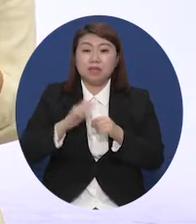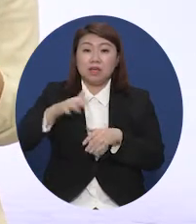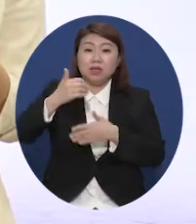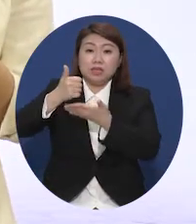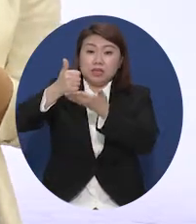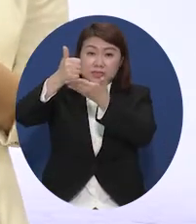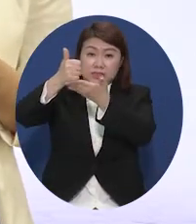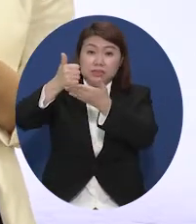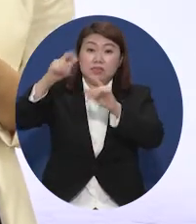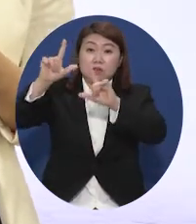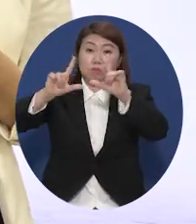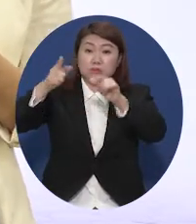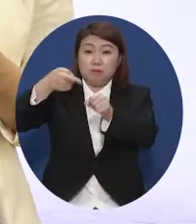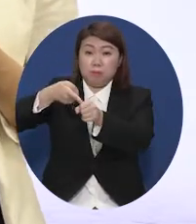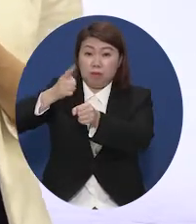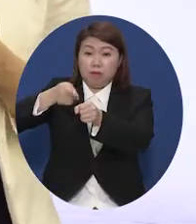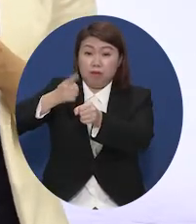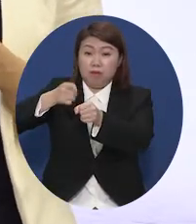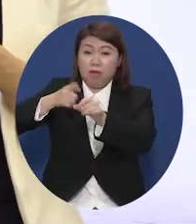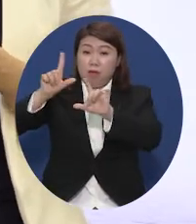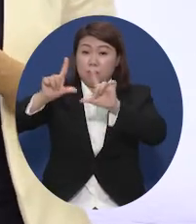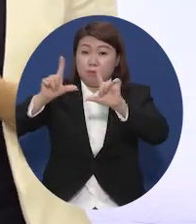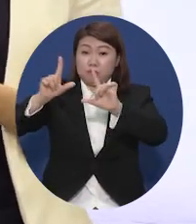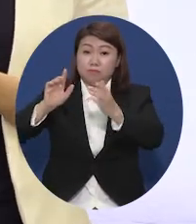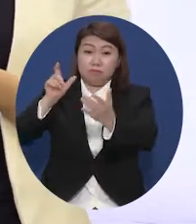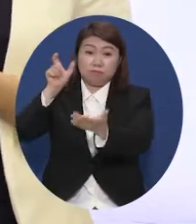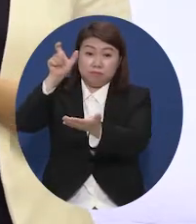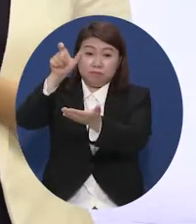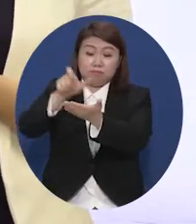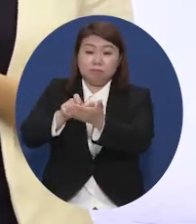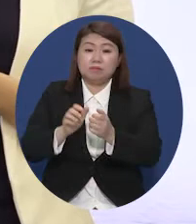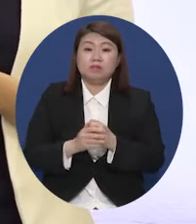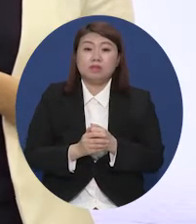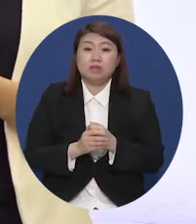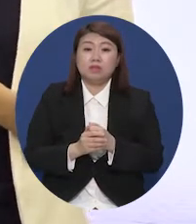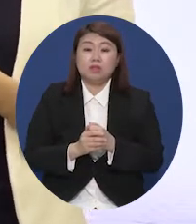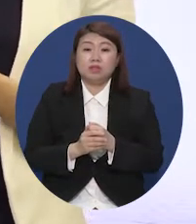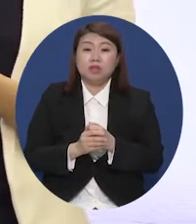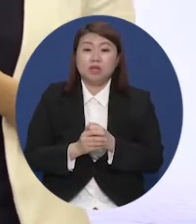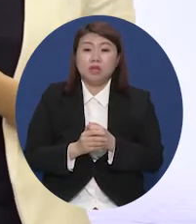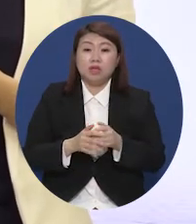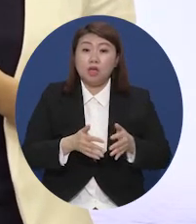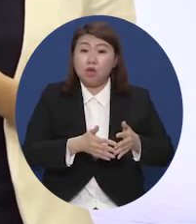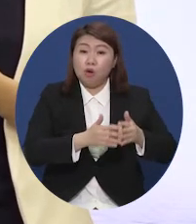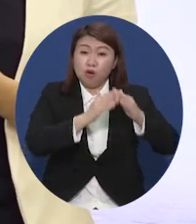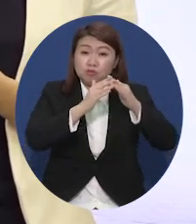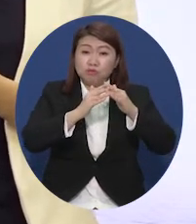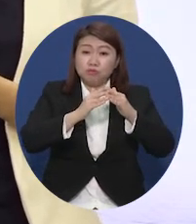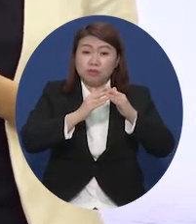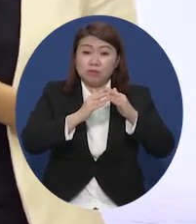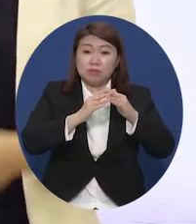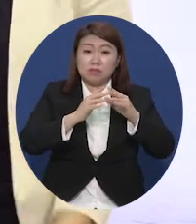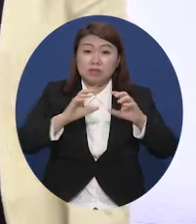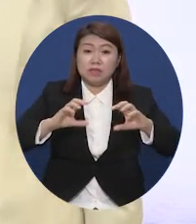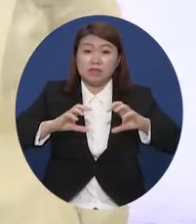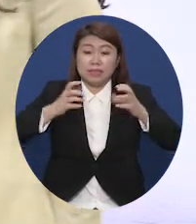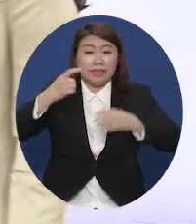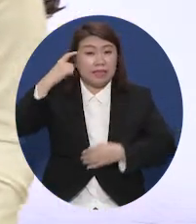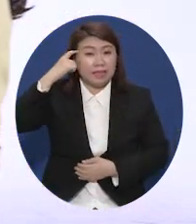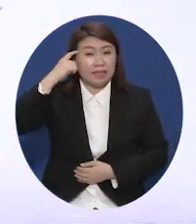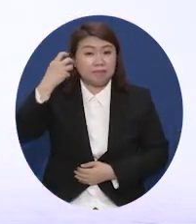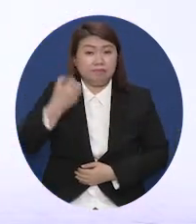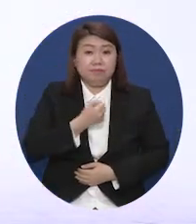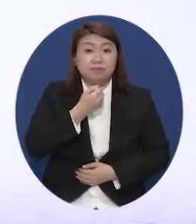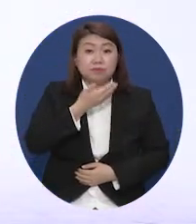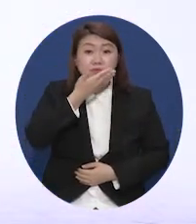주로 신들의 모습이 조각이 되어 있었습니다 이 건축술에서도 마야인들이 가지고 있었던 어떤 세계관을 엿볼 수가